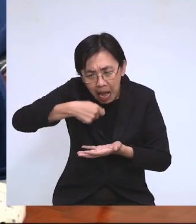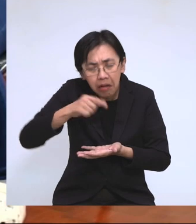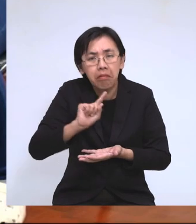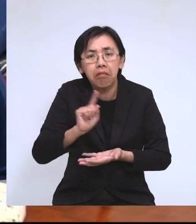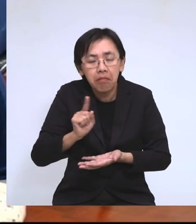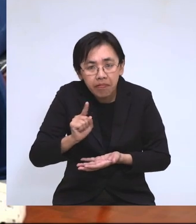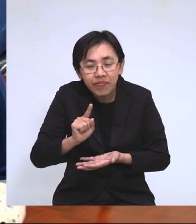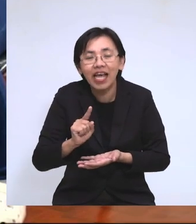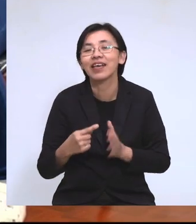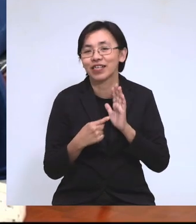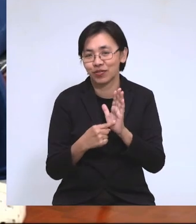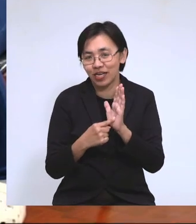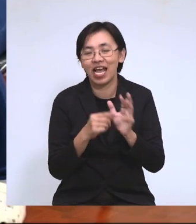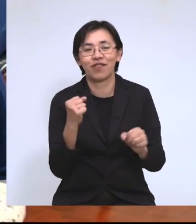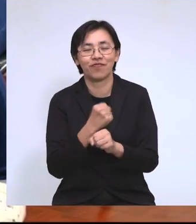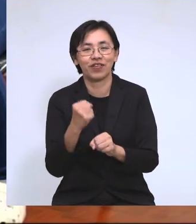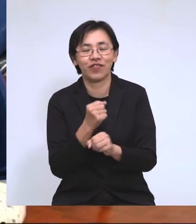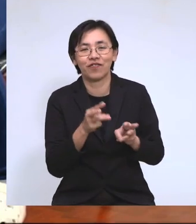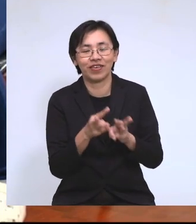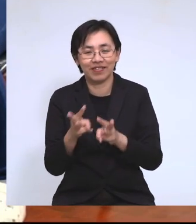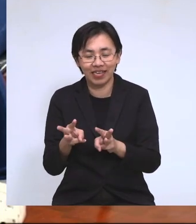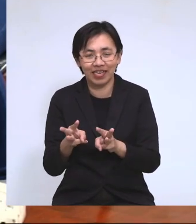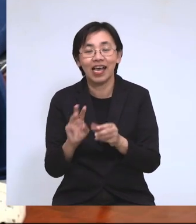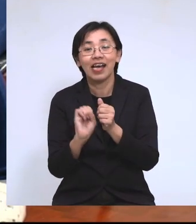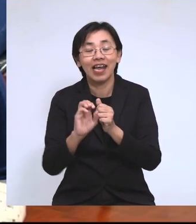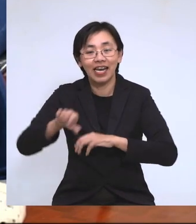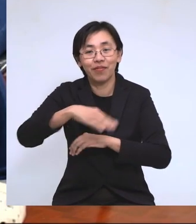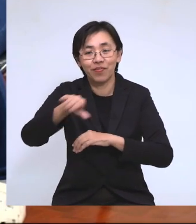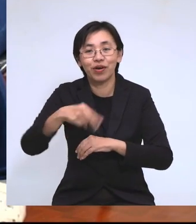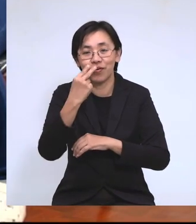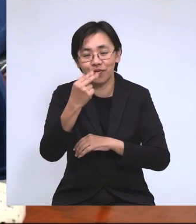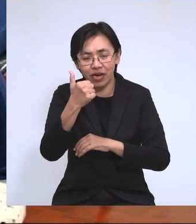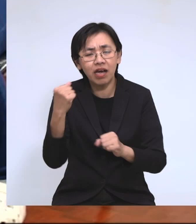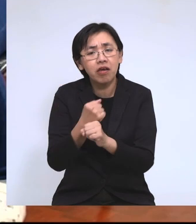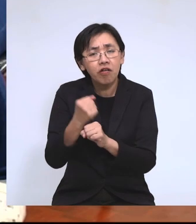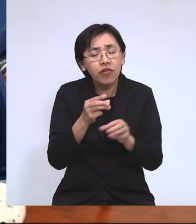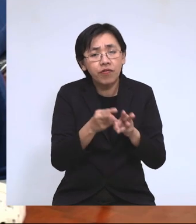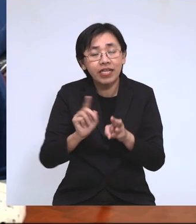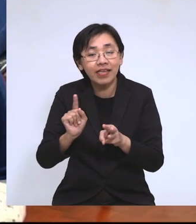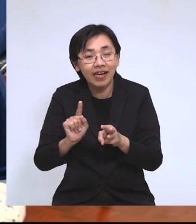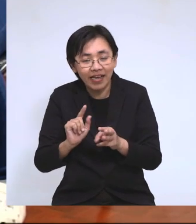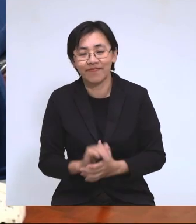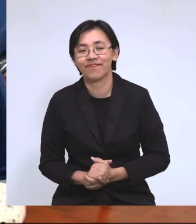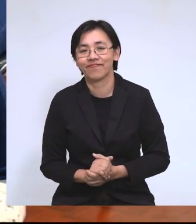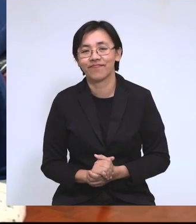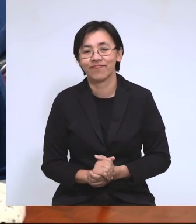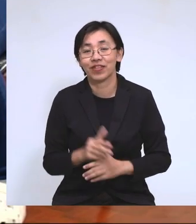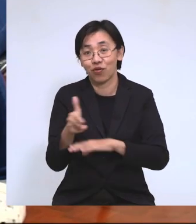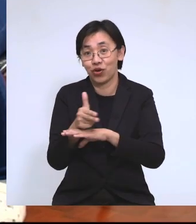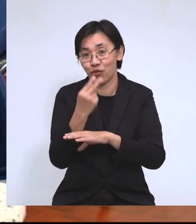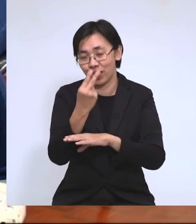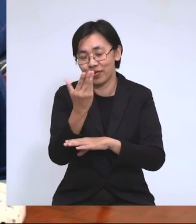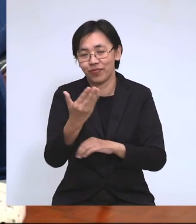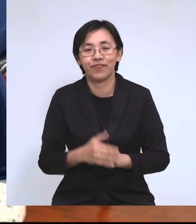ยังไงลักษณะแบบไหนเราก็จะสาธิตวิธีการฝึกให้ทางบ้านได้ชมนะคะว่าเราฝึกอะไรยังไงกันบ้าง